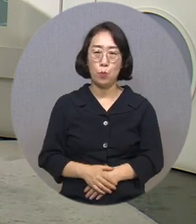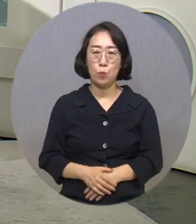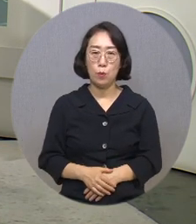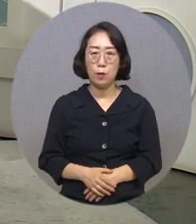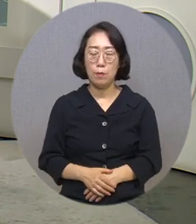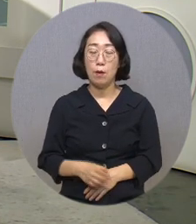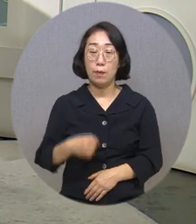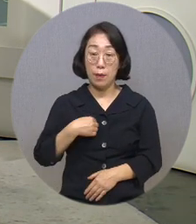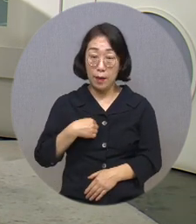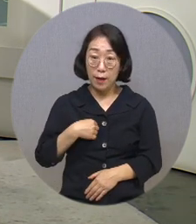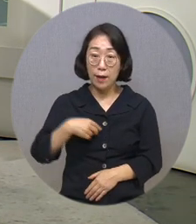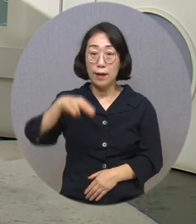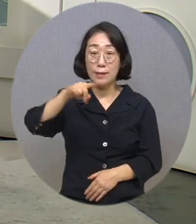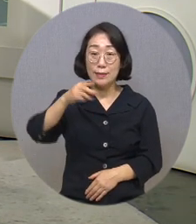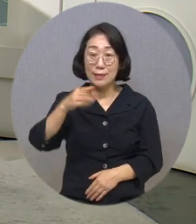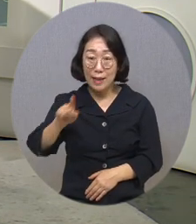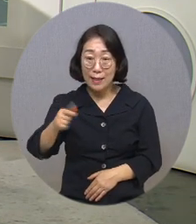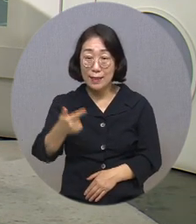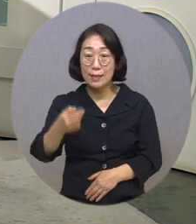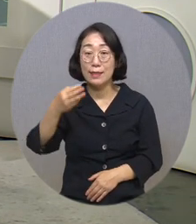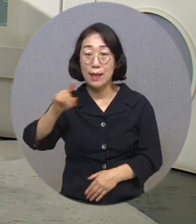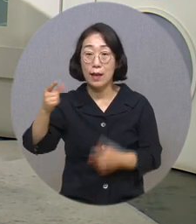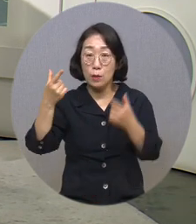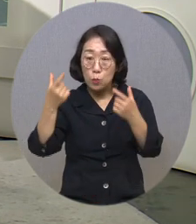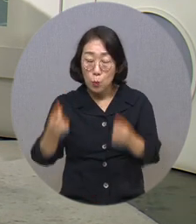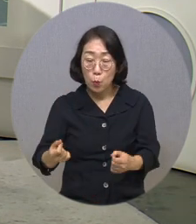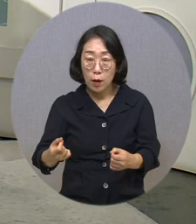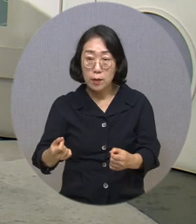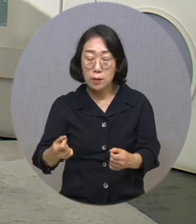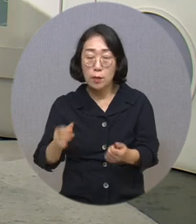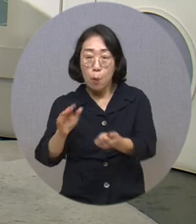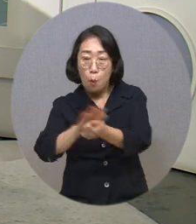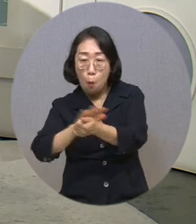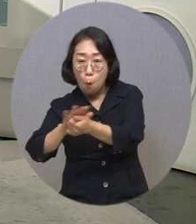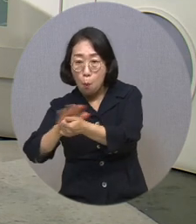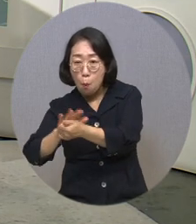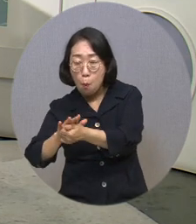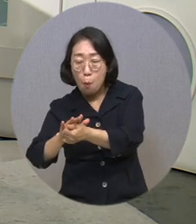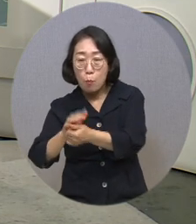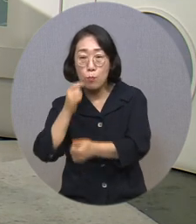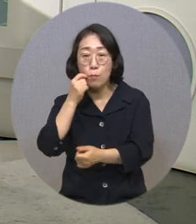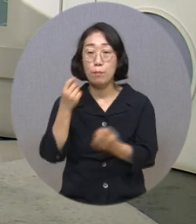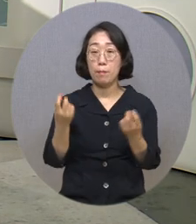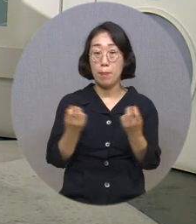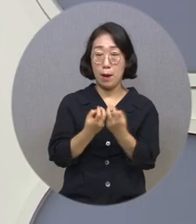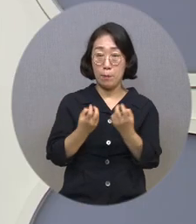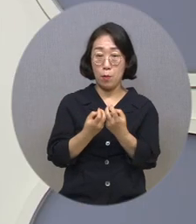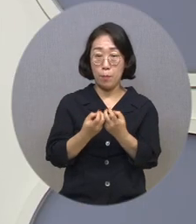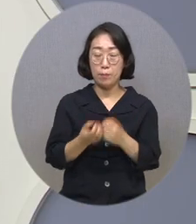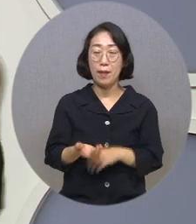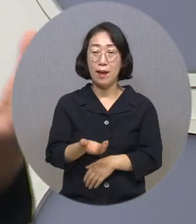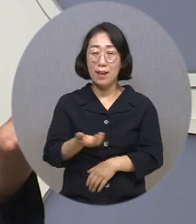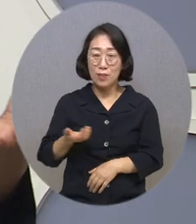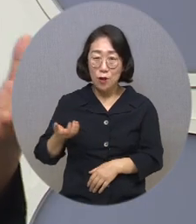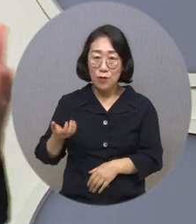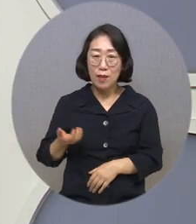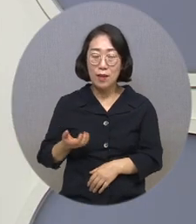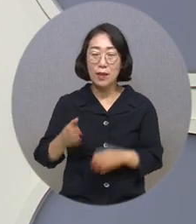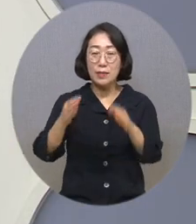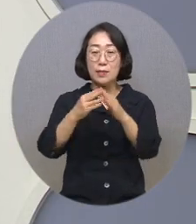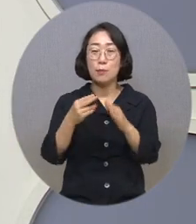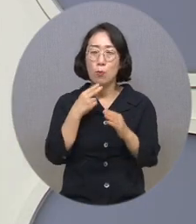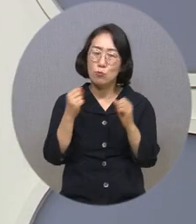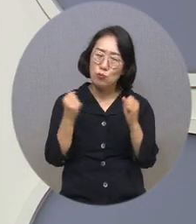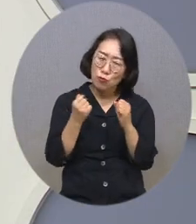그럼 내가 산타가 될 수 있는 길은 뭘까. 그거는 우리 노숙자분들 옛날에 이제 제가 장갑이나 뭐 먹는 걸로